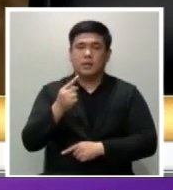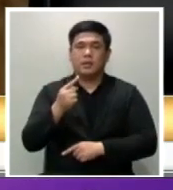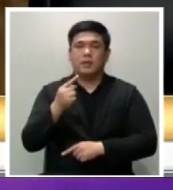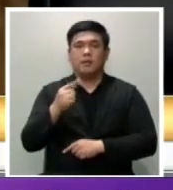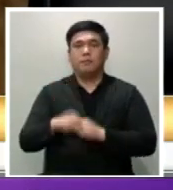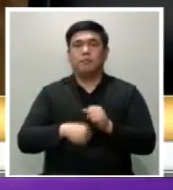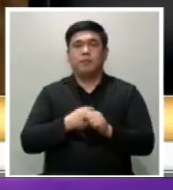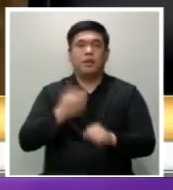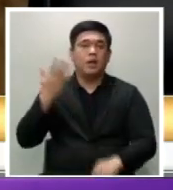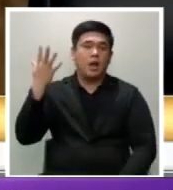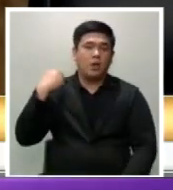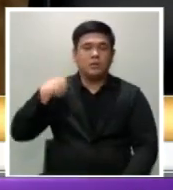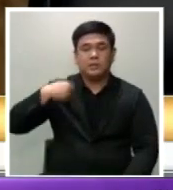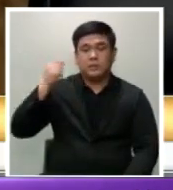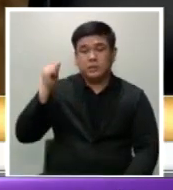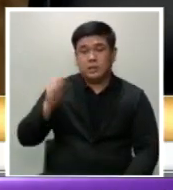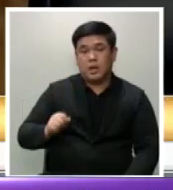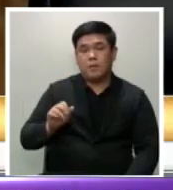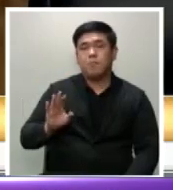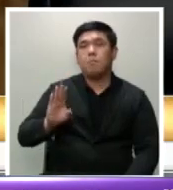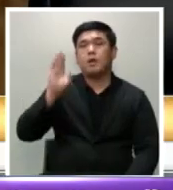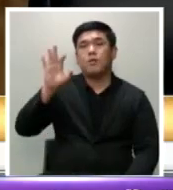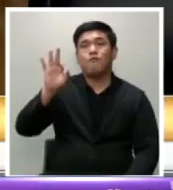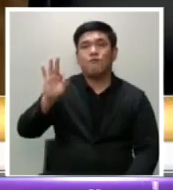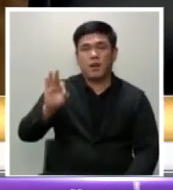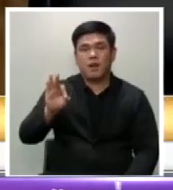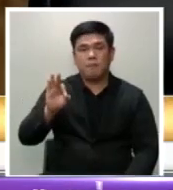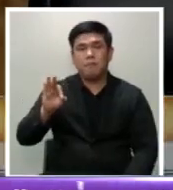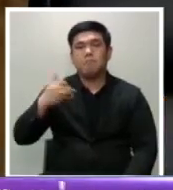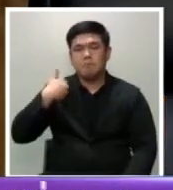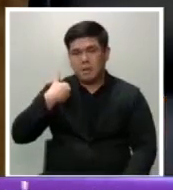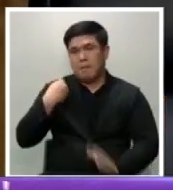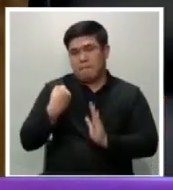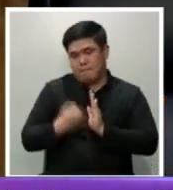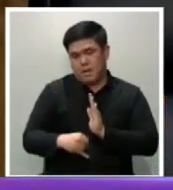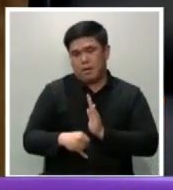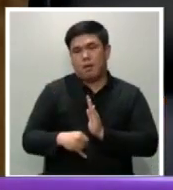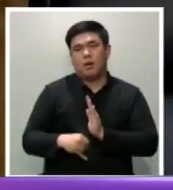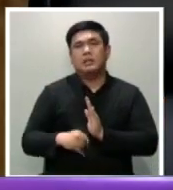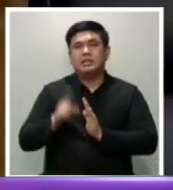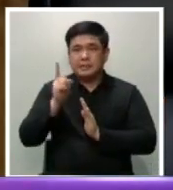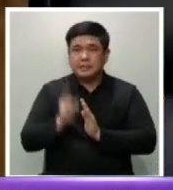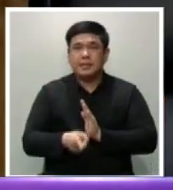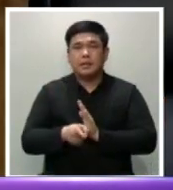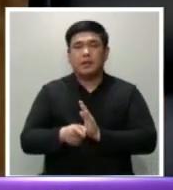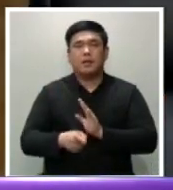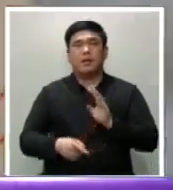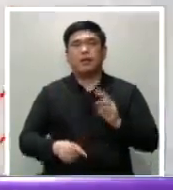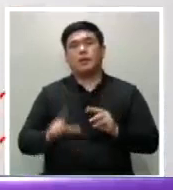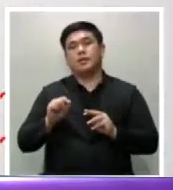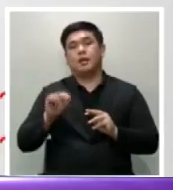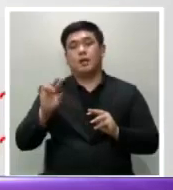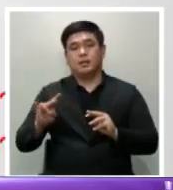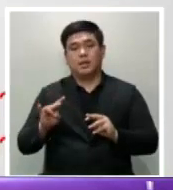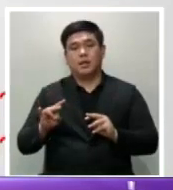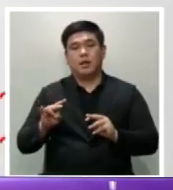าลอาญาตัดสินว่าบริษัทฟิลิปมอริสไทยแลนด์มีความผิดตามพรบศุลกากรมาตรา27ซึ่งขณะ